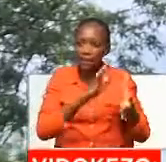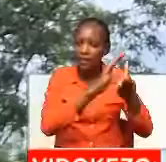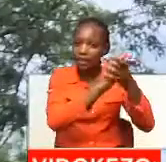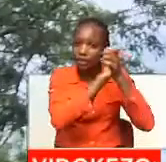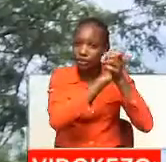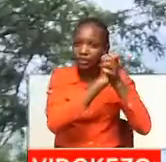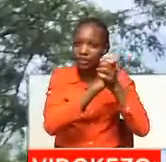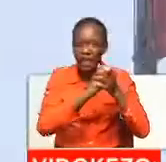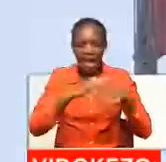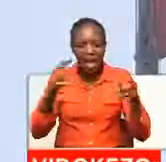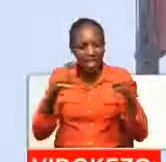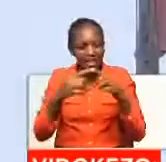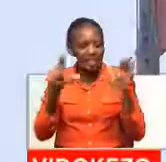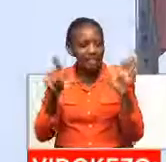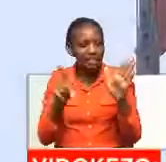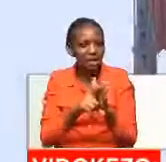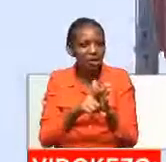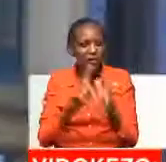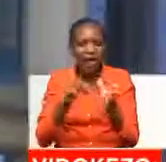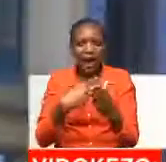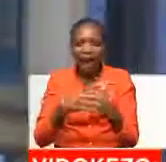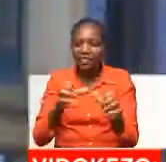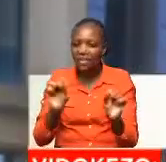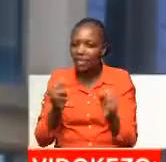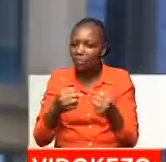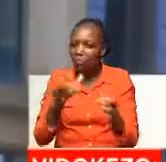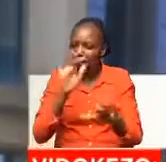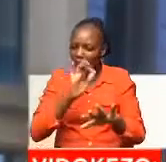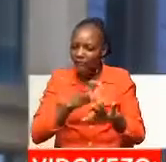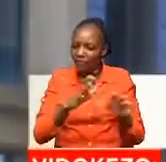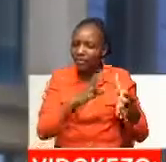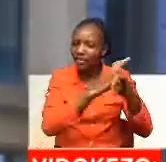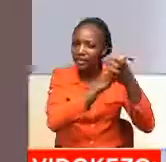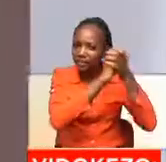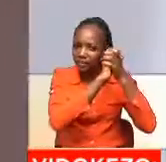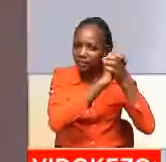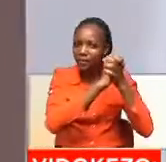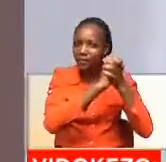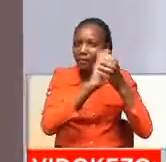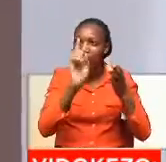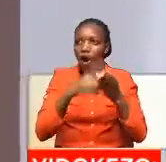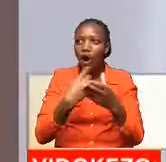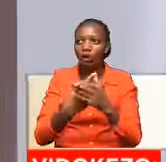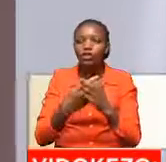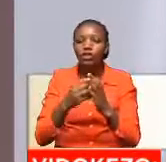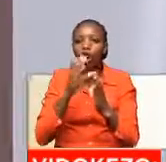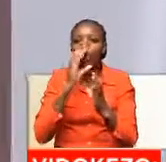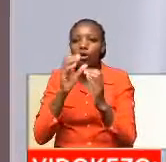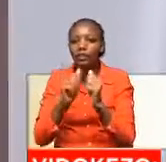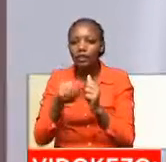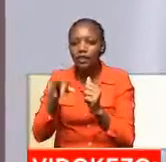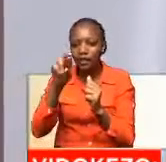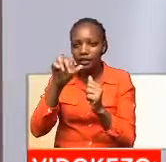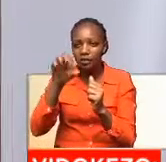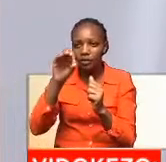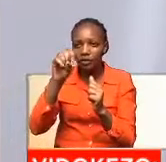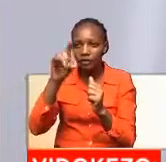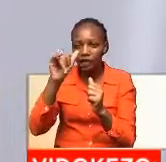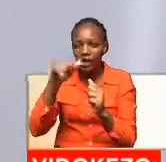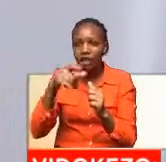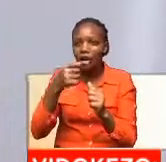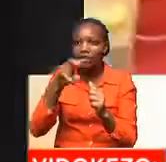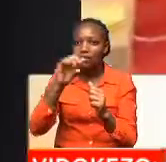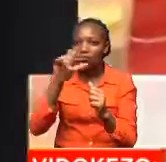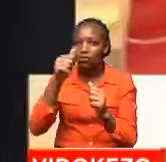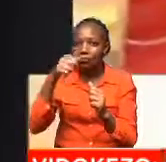cha sheria na kuwa hayatawaondoa katika chama hicho, akimtuhumu katibu mkuu wa chama hicho Raphael Tuju kushawishiwa na upande